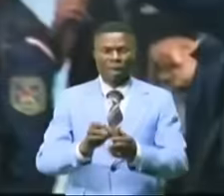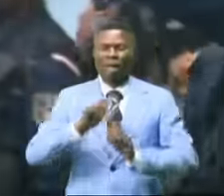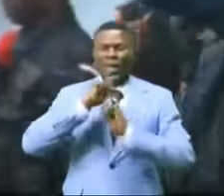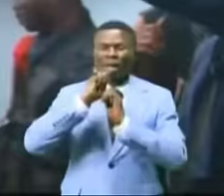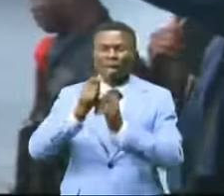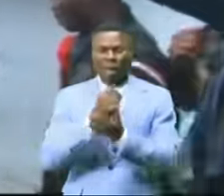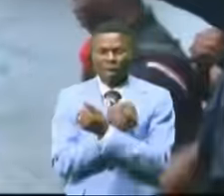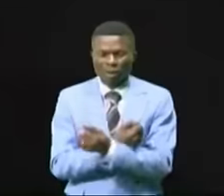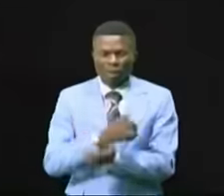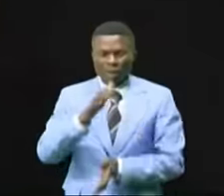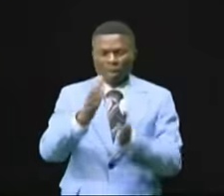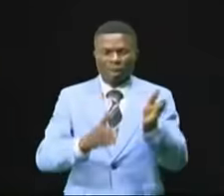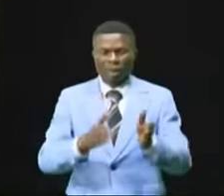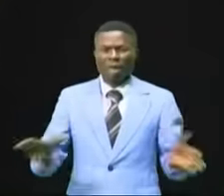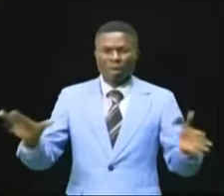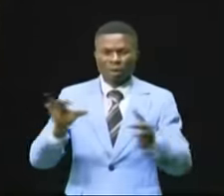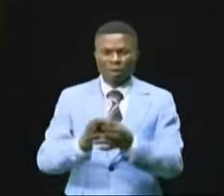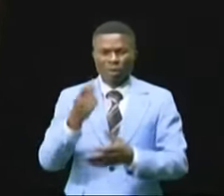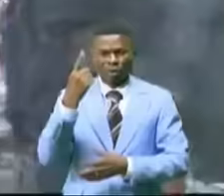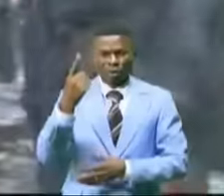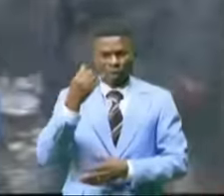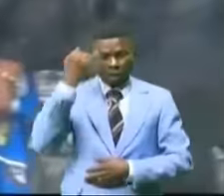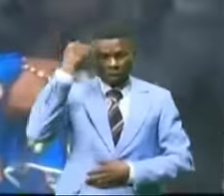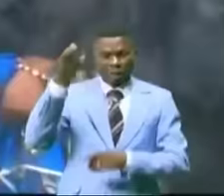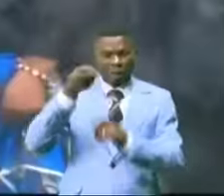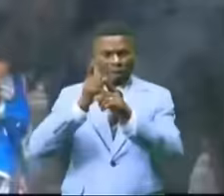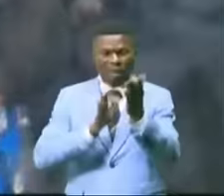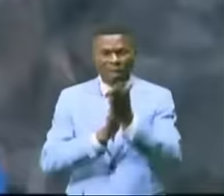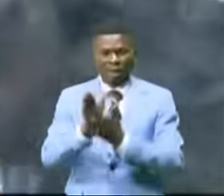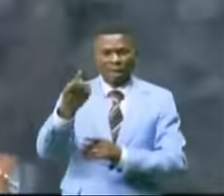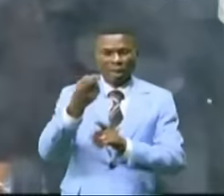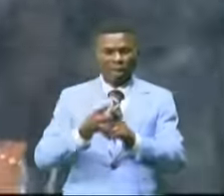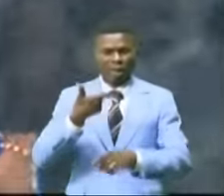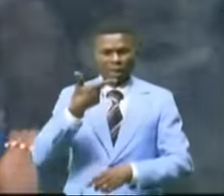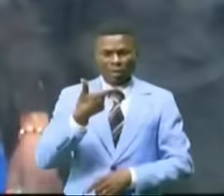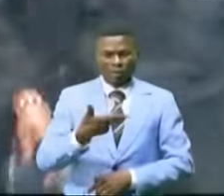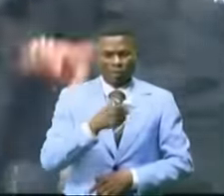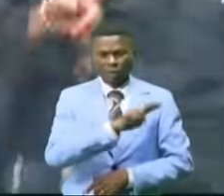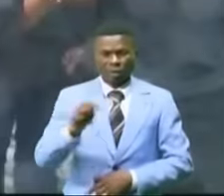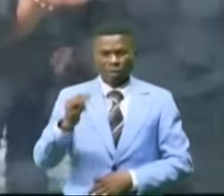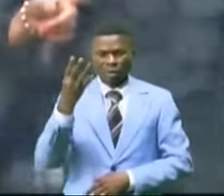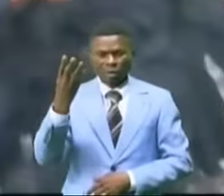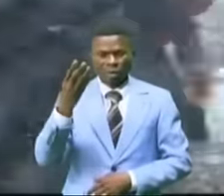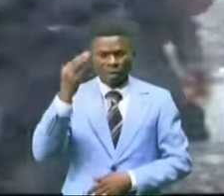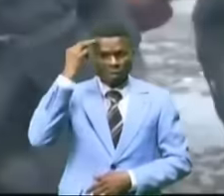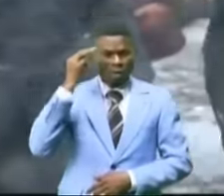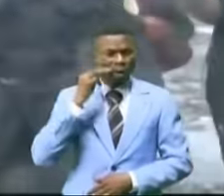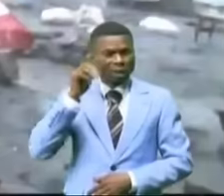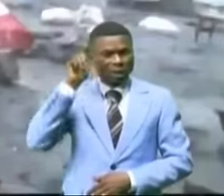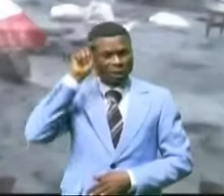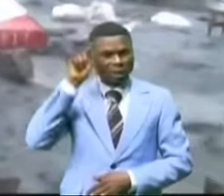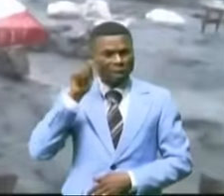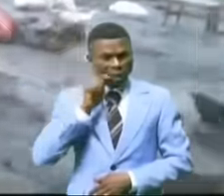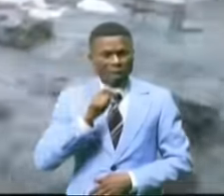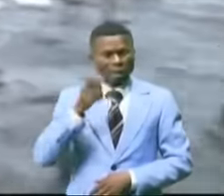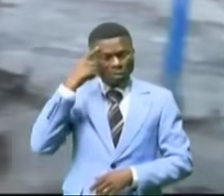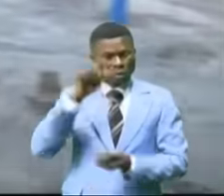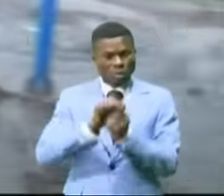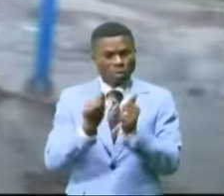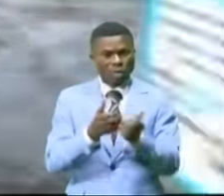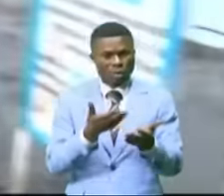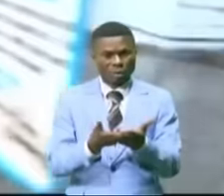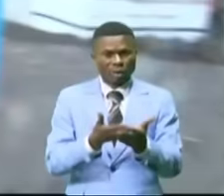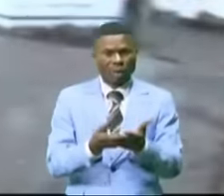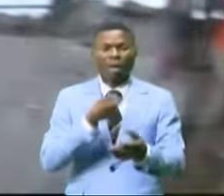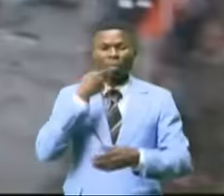cadres de la Caisse des solidarités, initiée le 15 février 2024 par la patronne du Genre, qui pour la circonstance